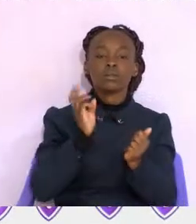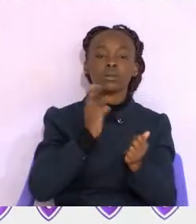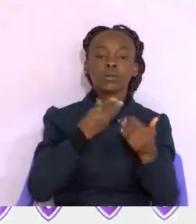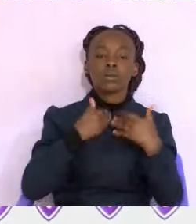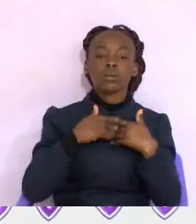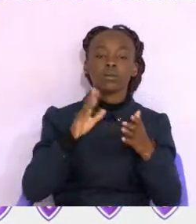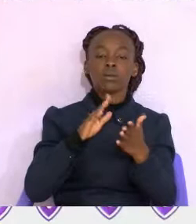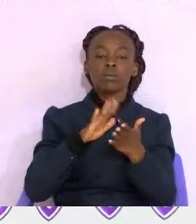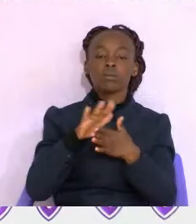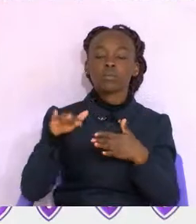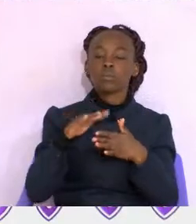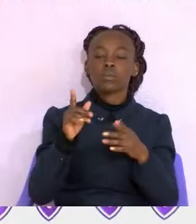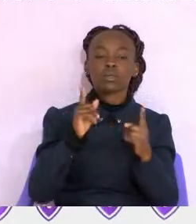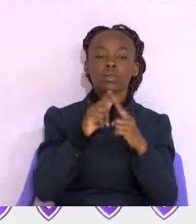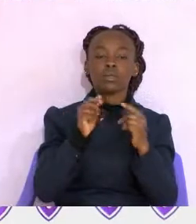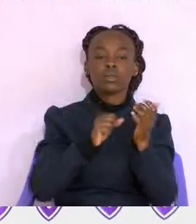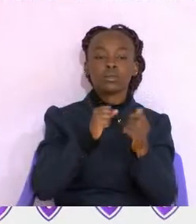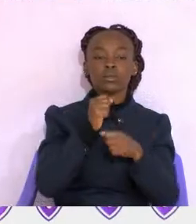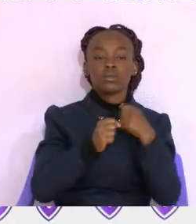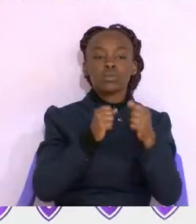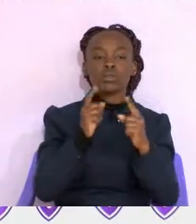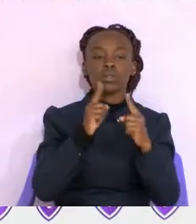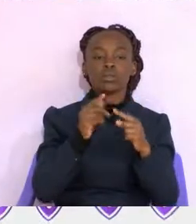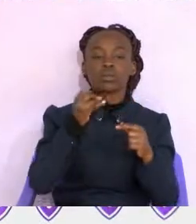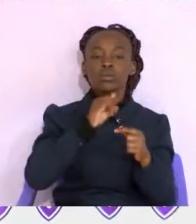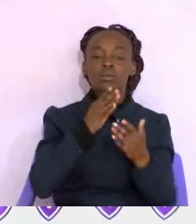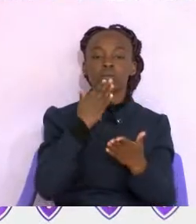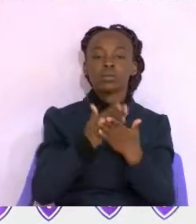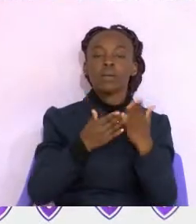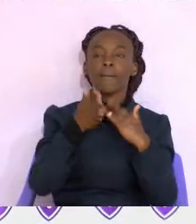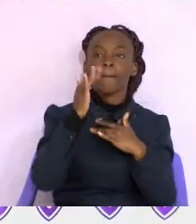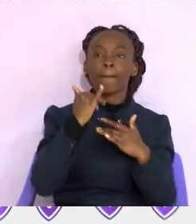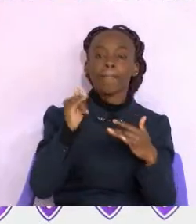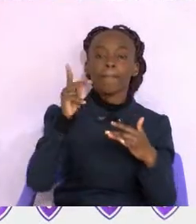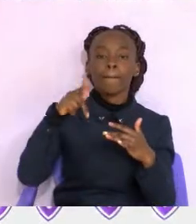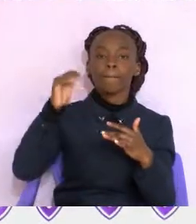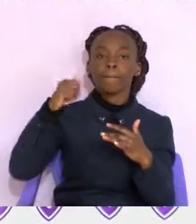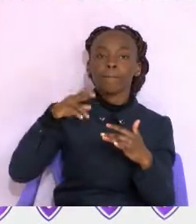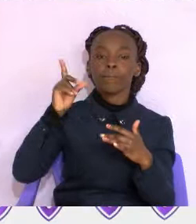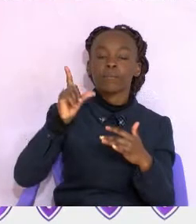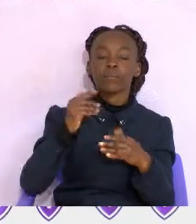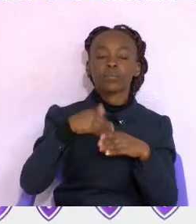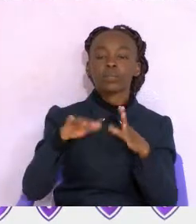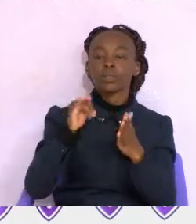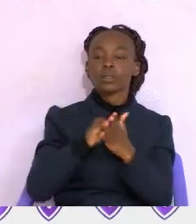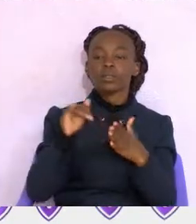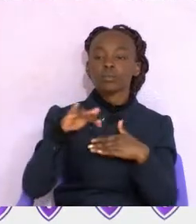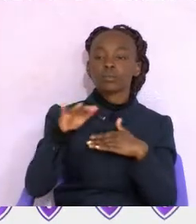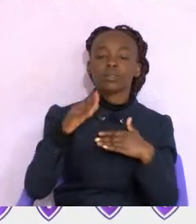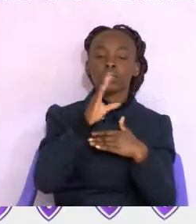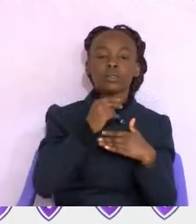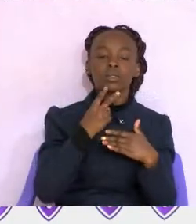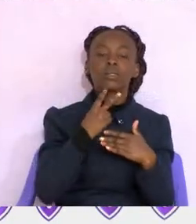Nashukuru Mungu, maana Paulo, wapendwa, alikuwa kwa ile safari. Na kwa hiyo alikuwa kwa ile safari, na sasa yeye ndio akakuwa sauti